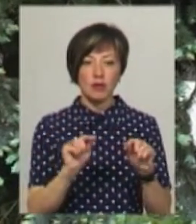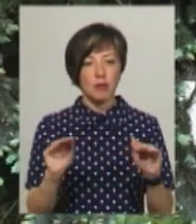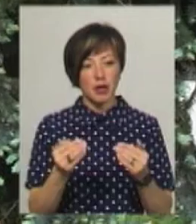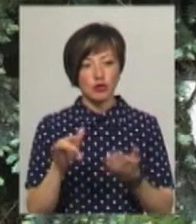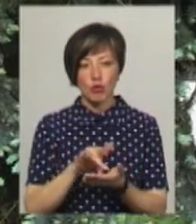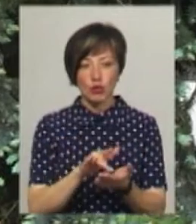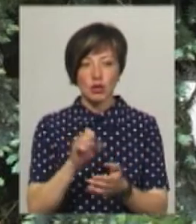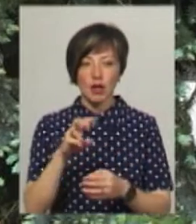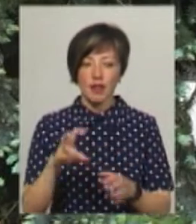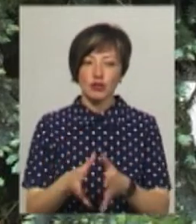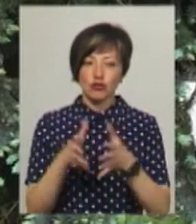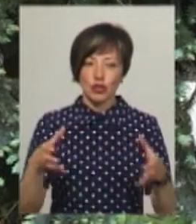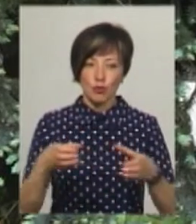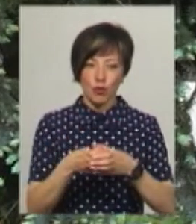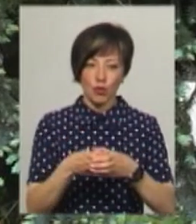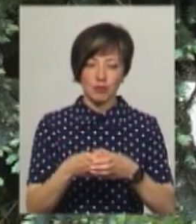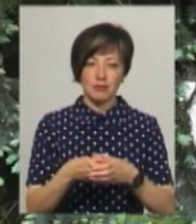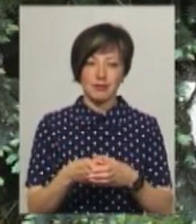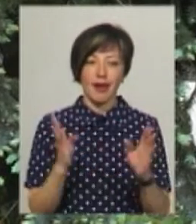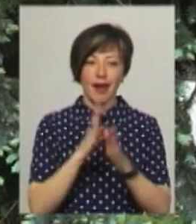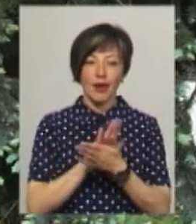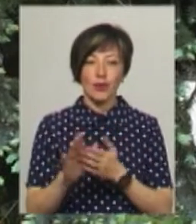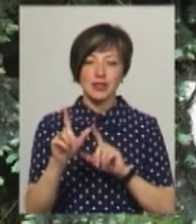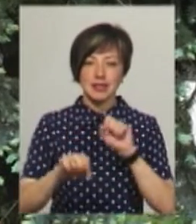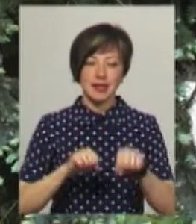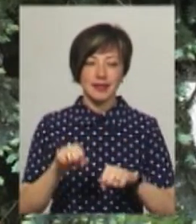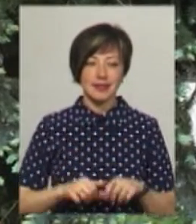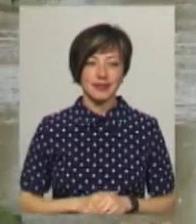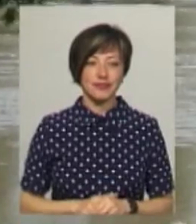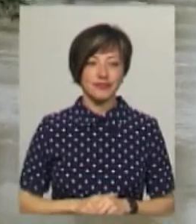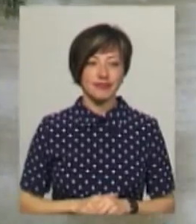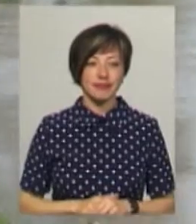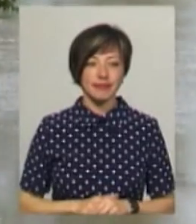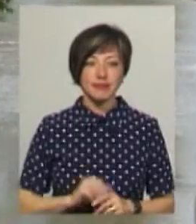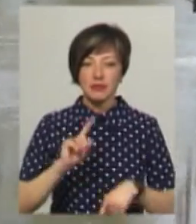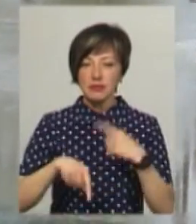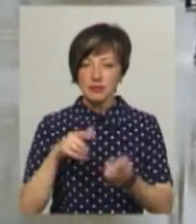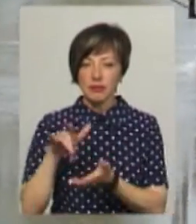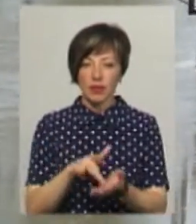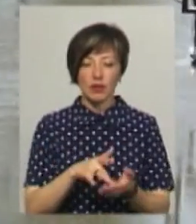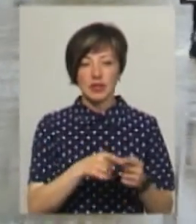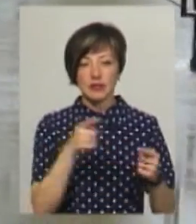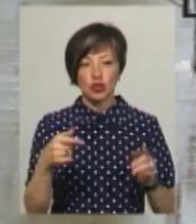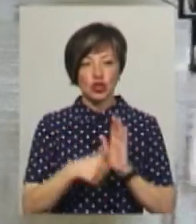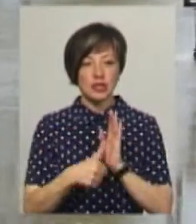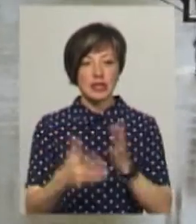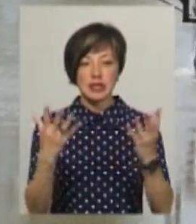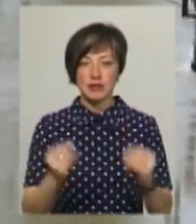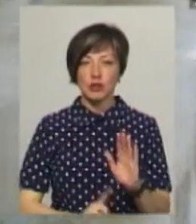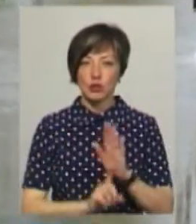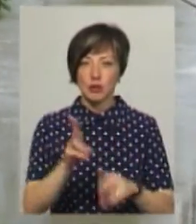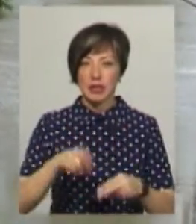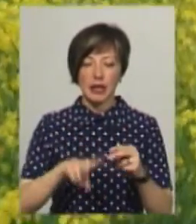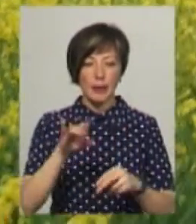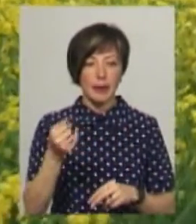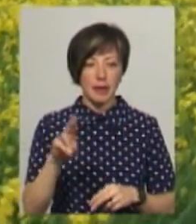меншу подорож, але ширшим таким колом еко-такий заїзд зробити. Наступна подорож тривалістю у 60 днів стартує